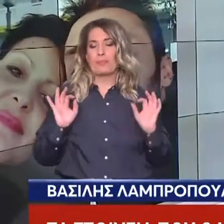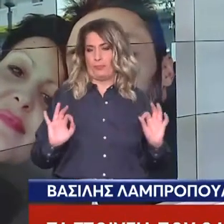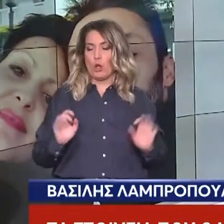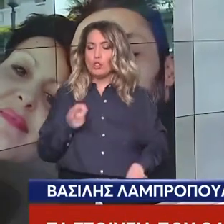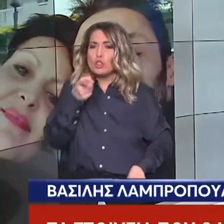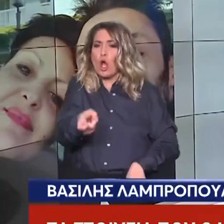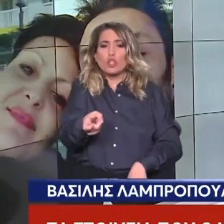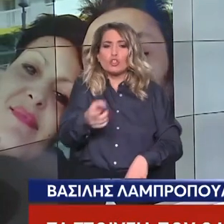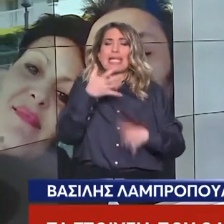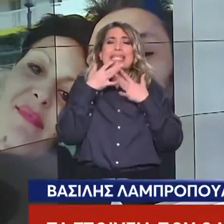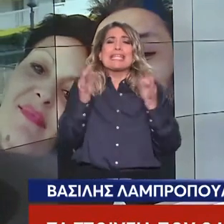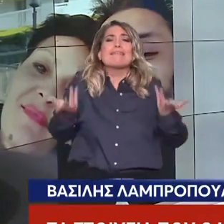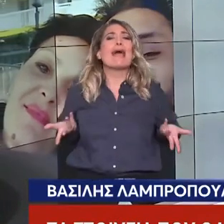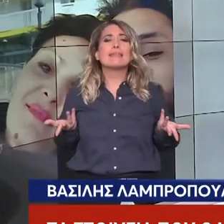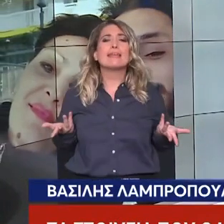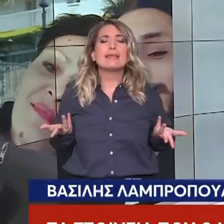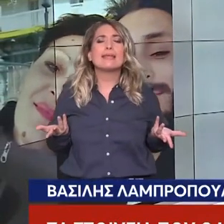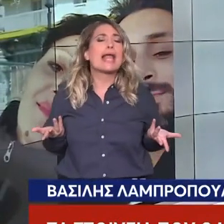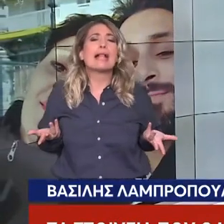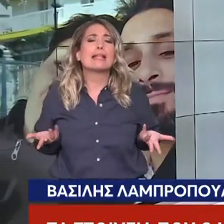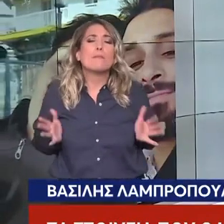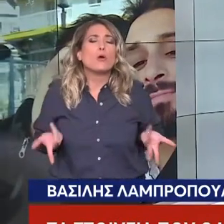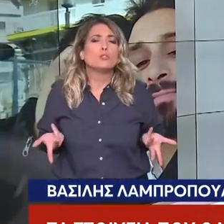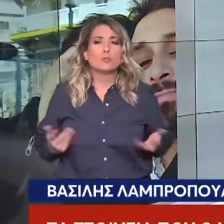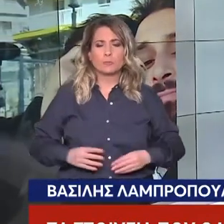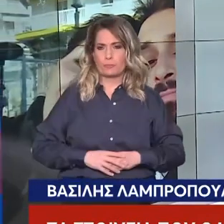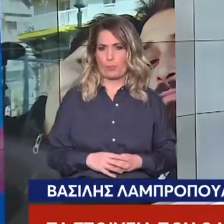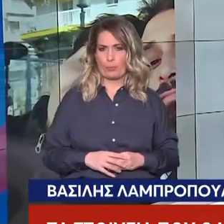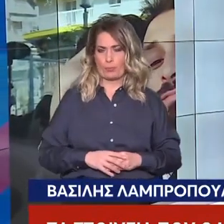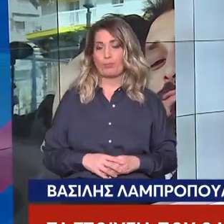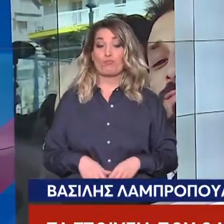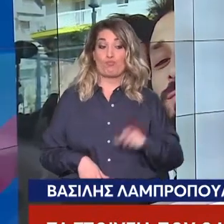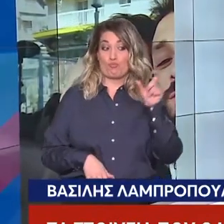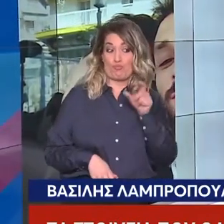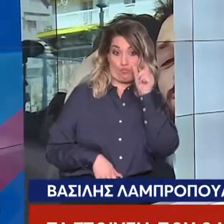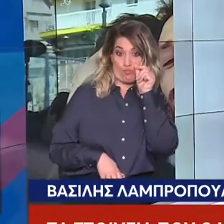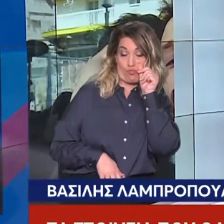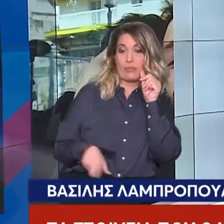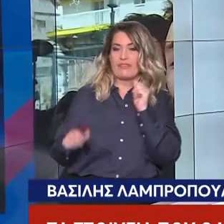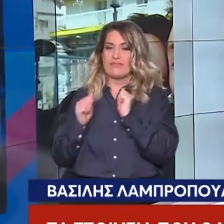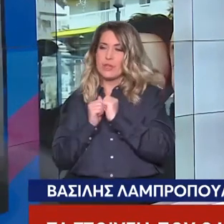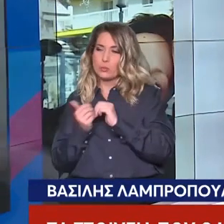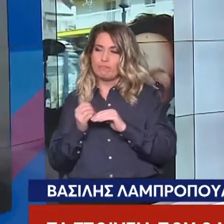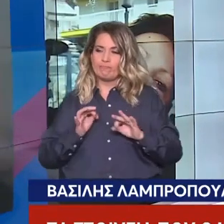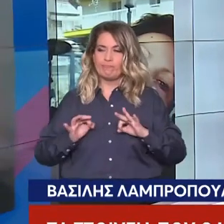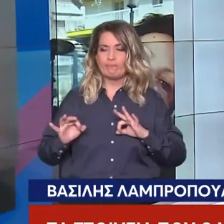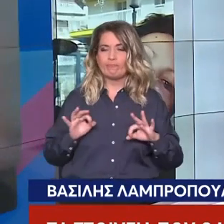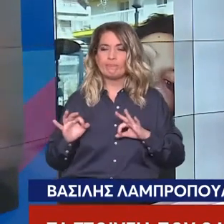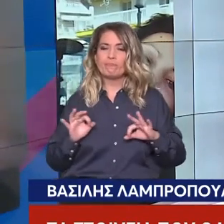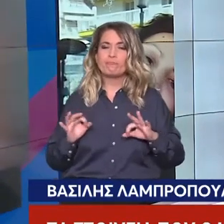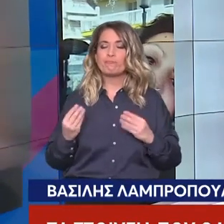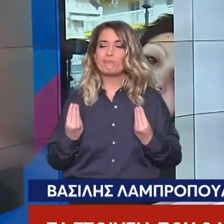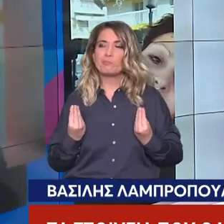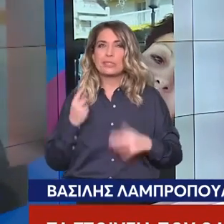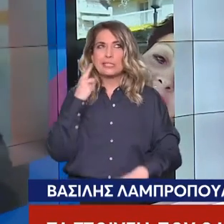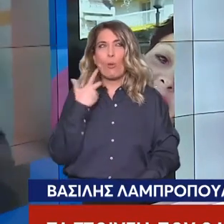λοιπόν, ότι ο ίδιος και ένας φίλος του σχεδίασαν, ο δεύτερος συλληφτής, σχεδίασαν, λοιπόν, μια εικονική